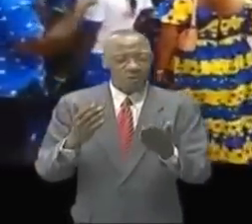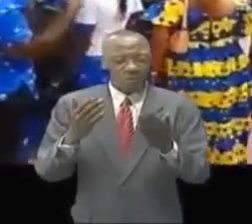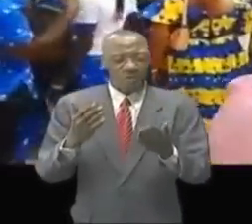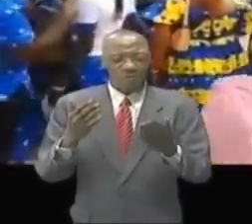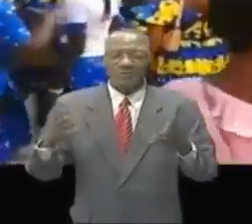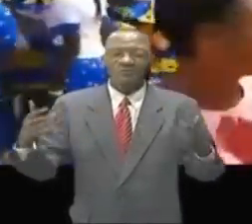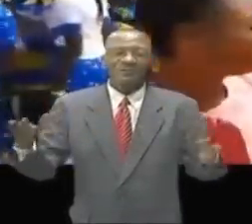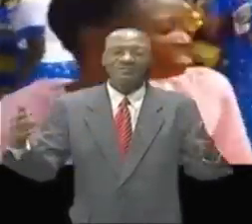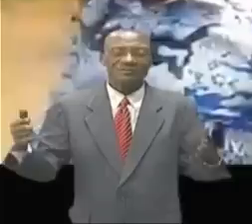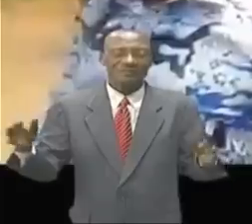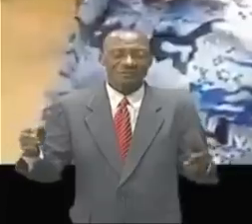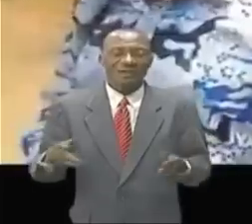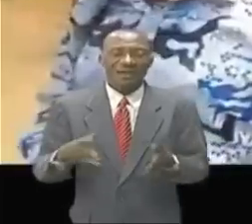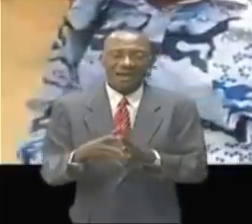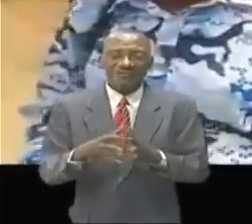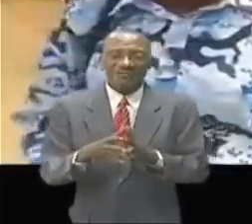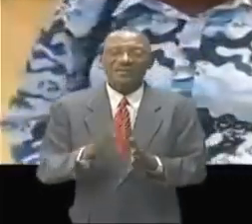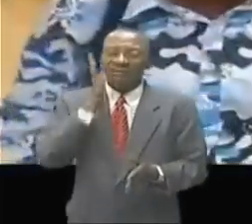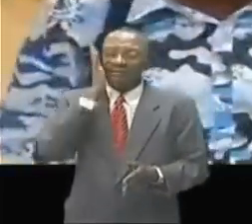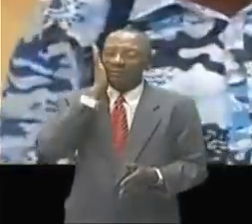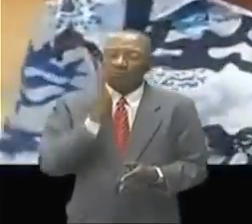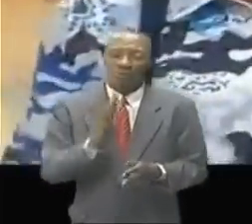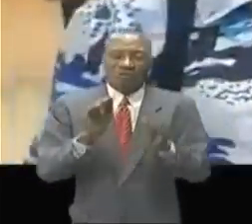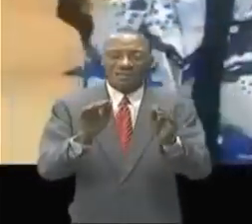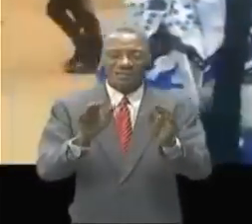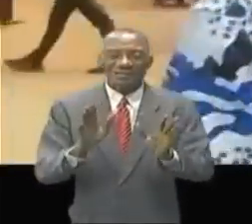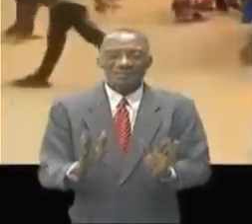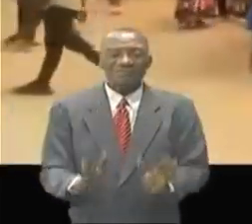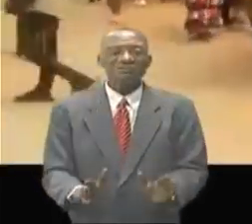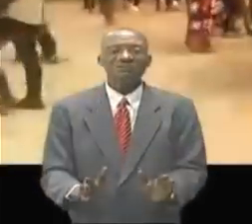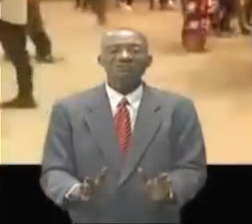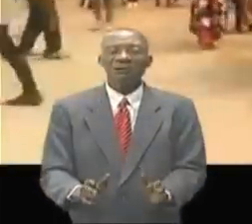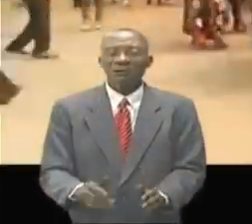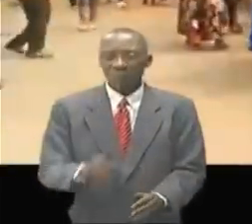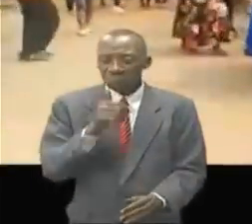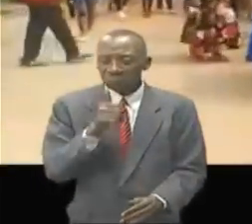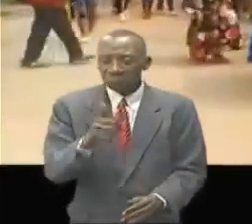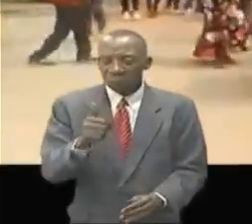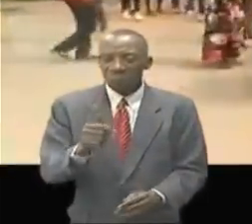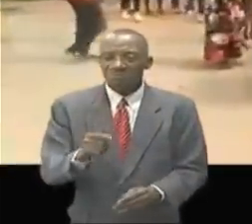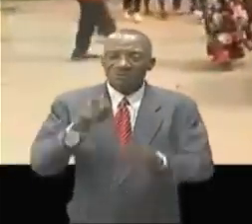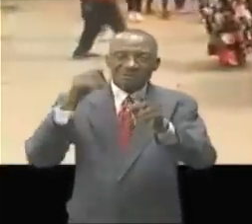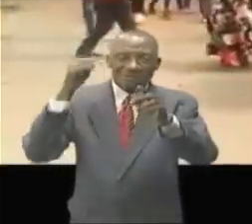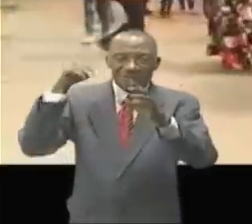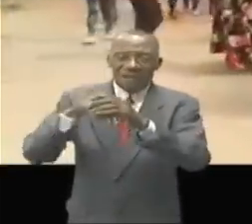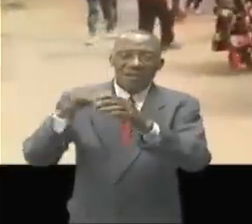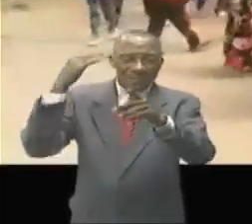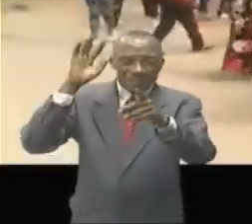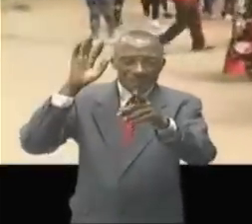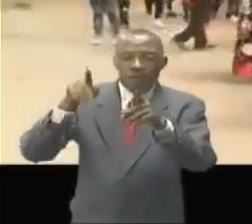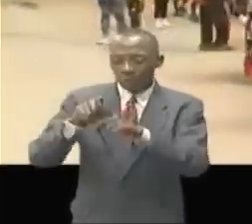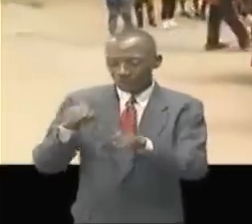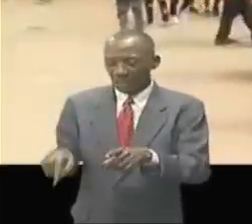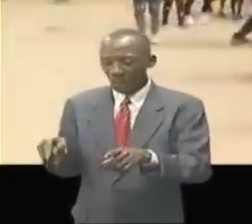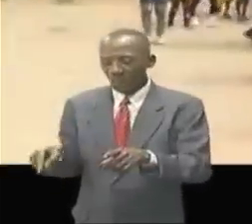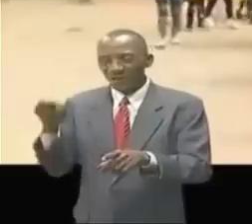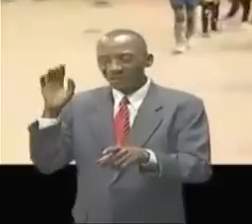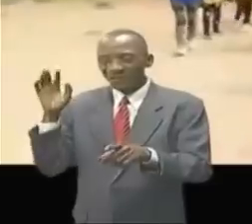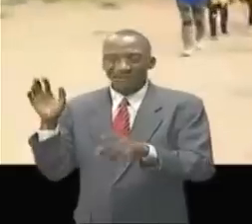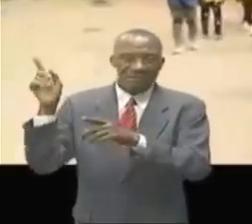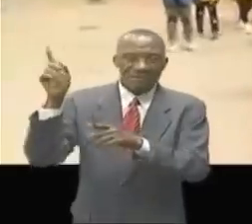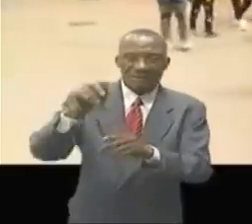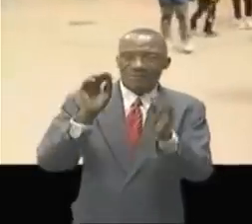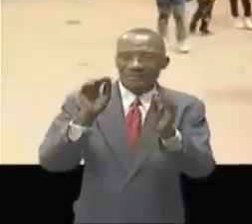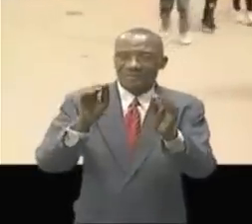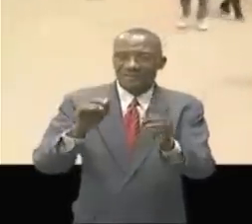l'encadrement des enseignants qualifiés aussi bien de l'ISTEM Mbandaka que de Kinshasa. C'est un ouf de soulagement pour le directeur général de